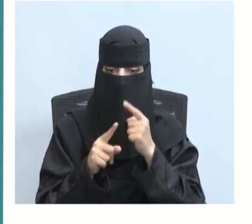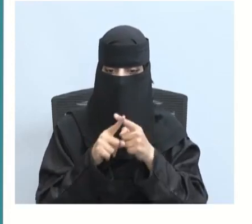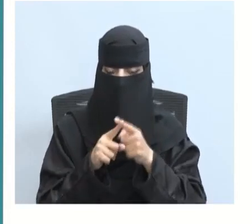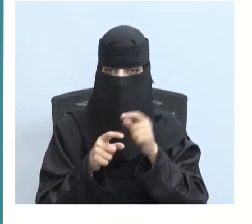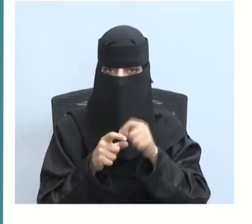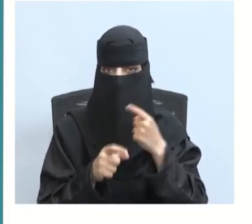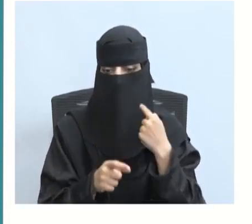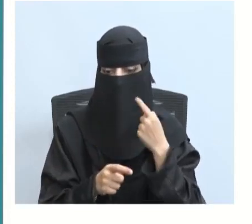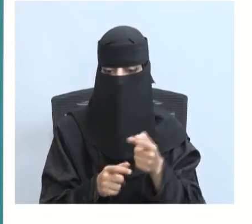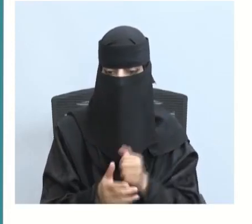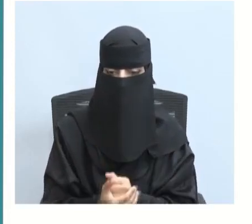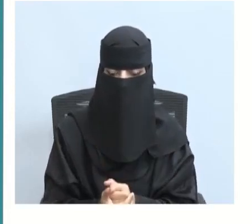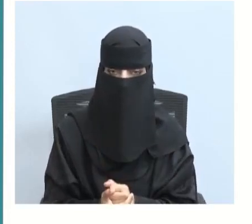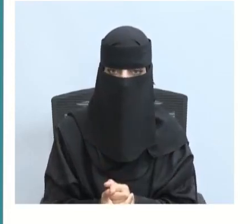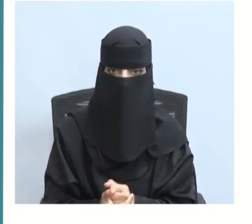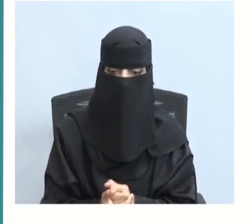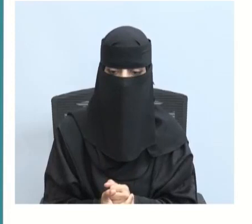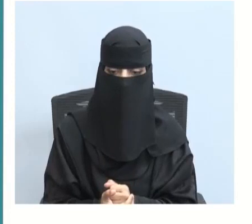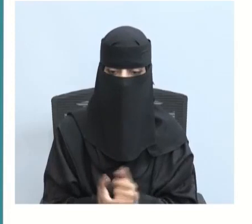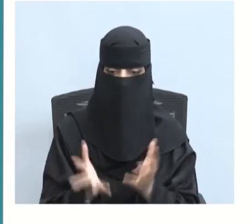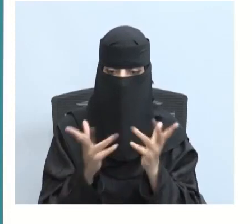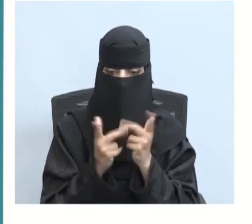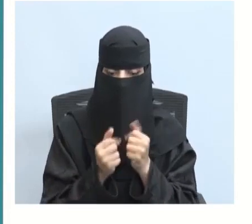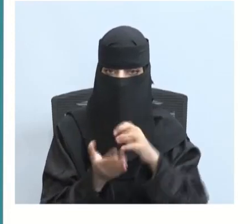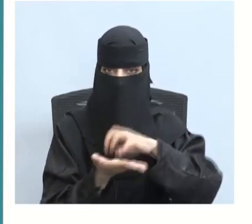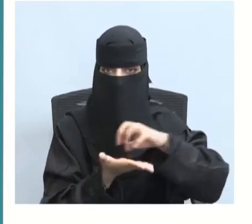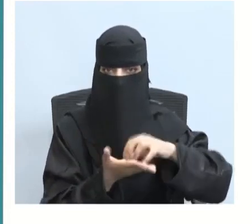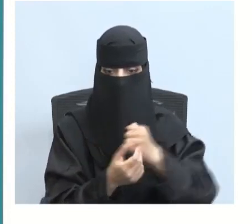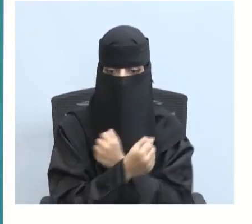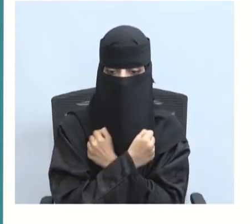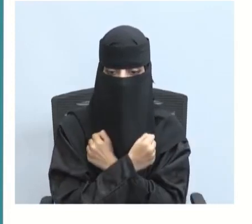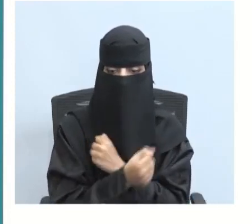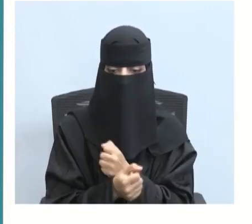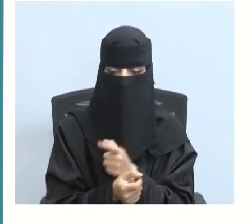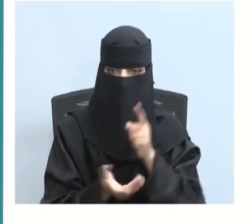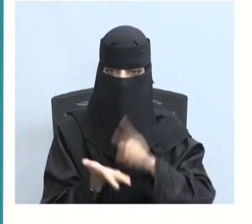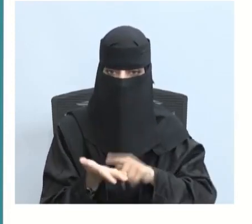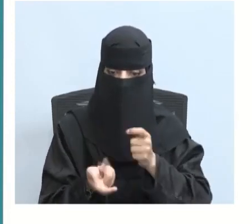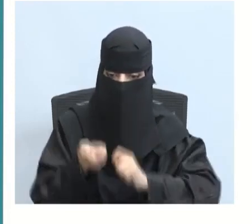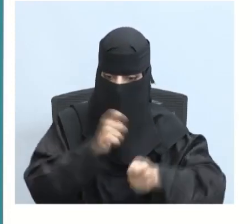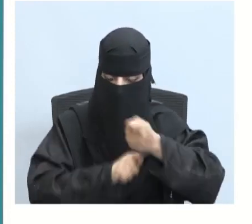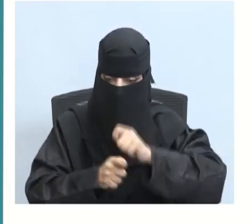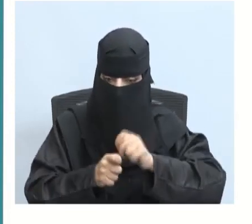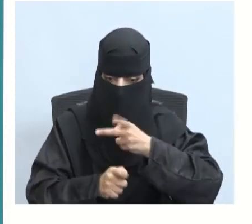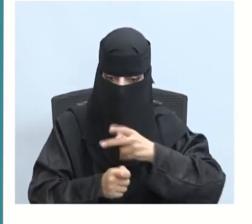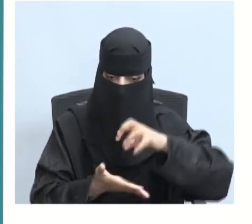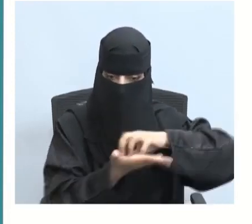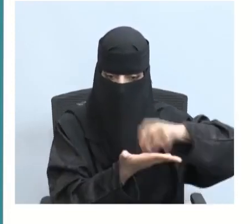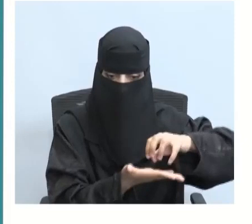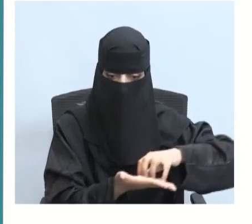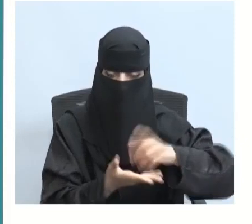العلوم سؤال رقم 24 حساب عدد منشات الطاقه تم تصميم نوع من محطات